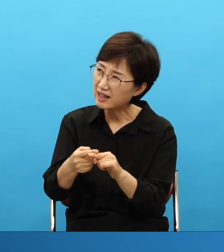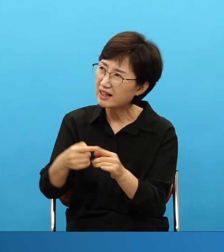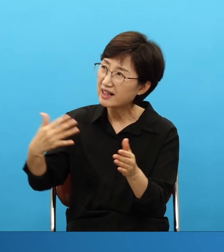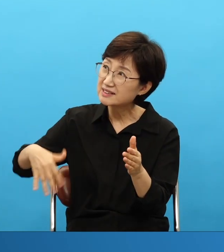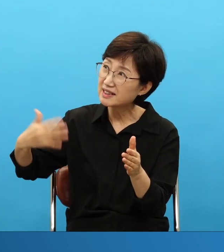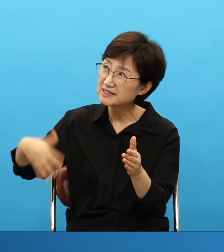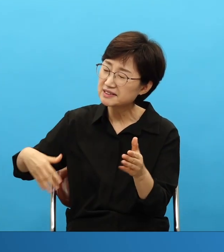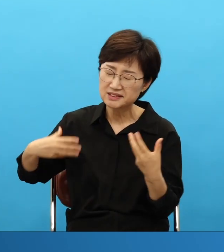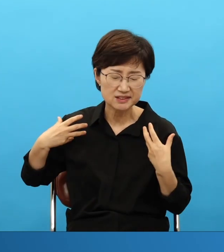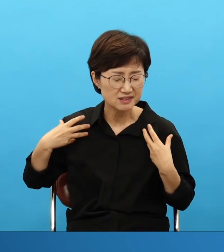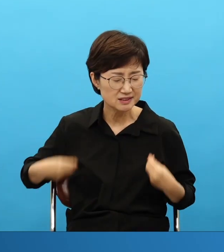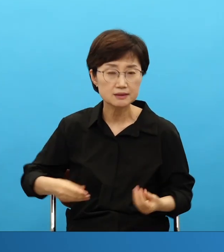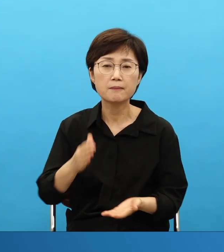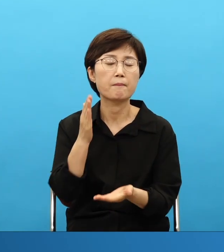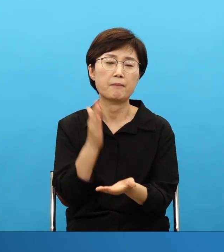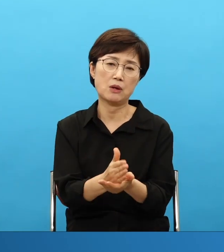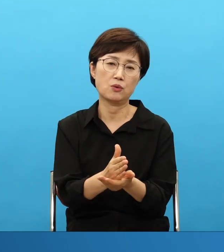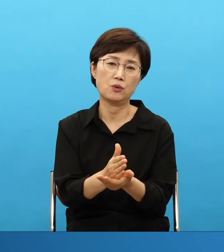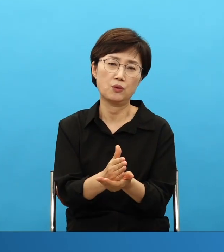해보